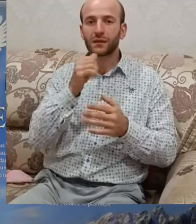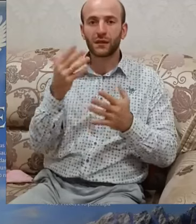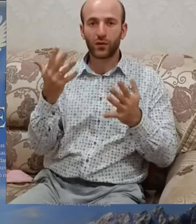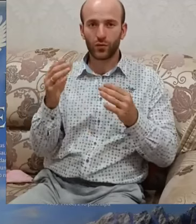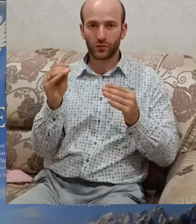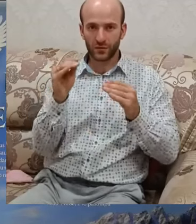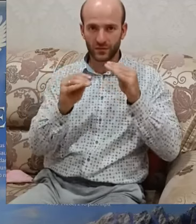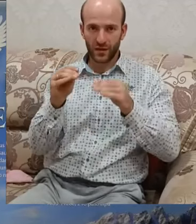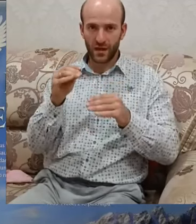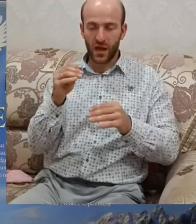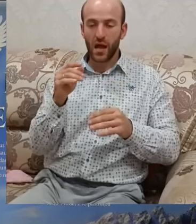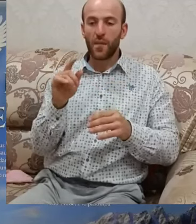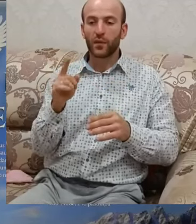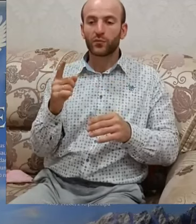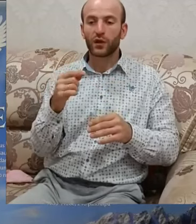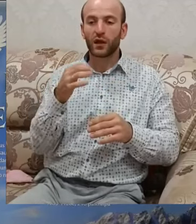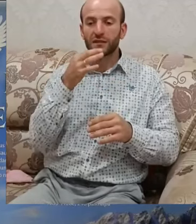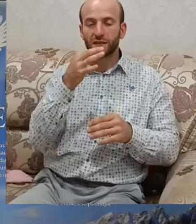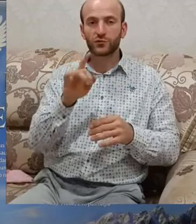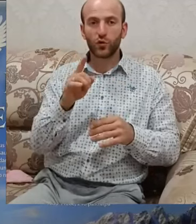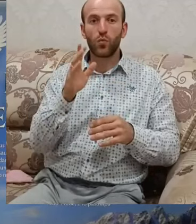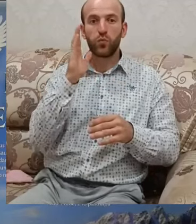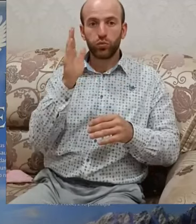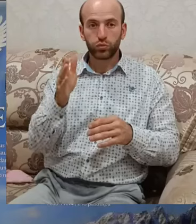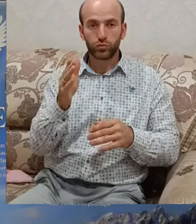Будут еще одни Ефесяне. Амен.